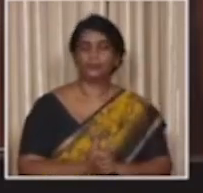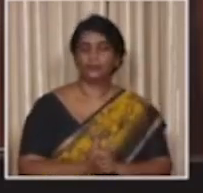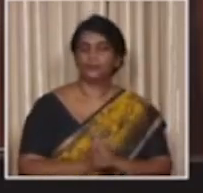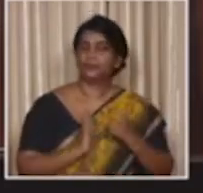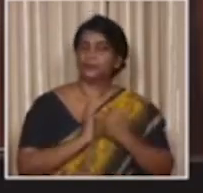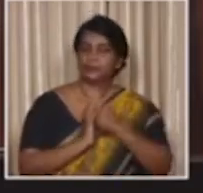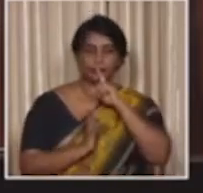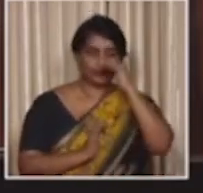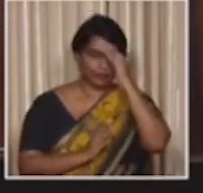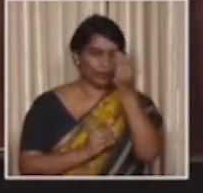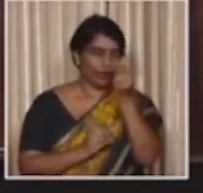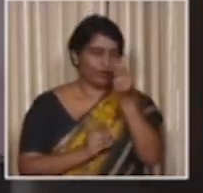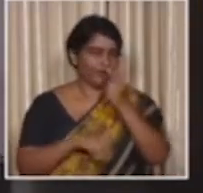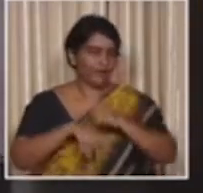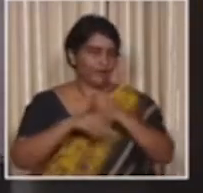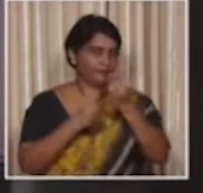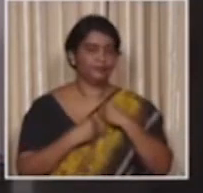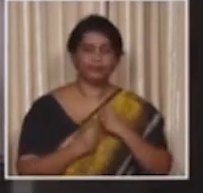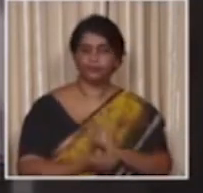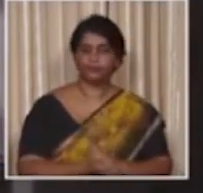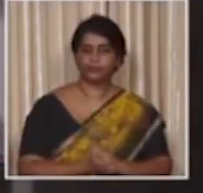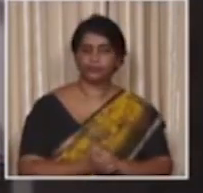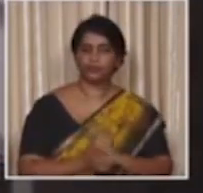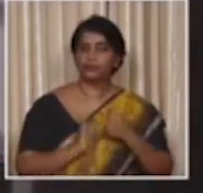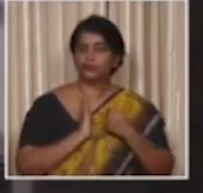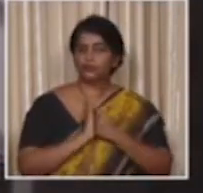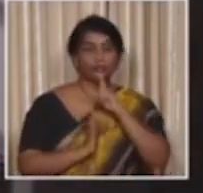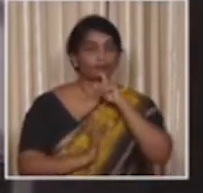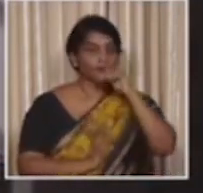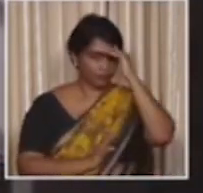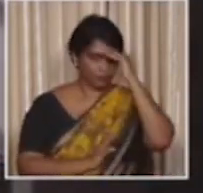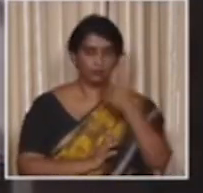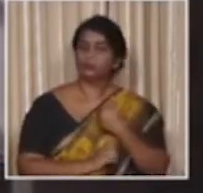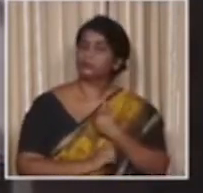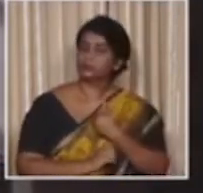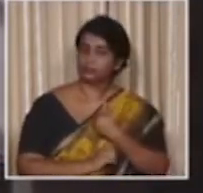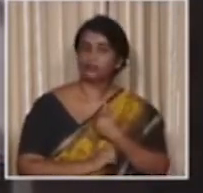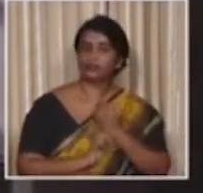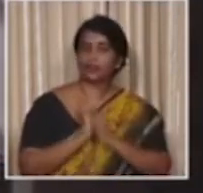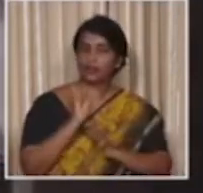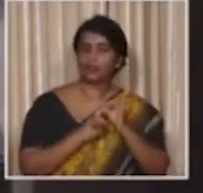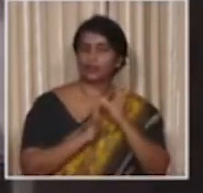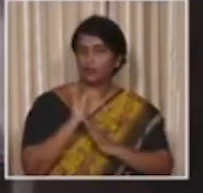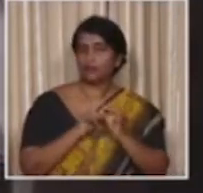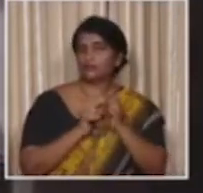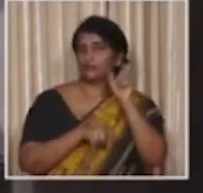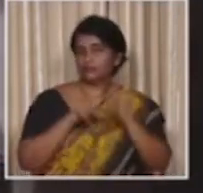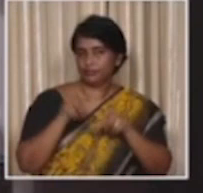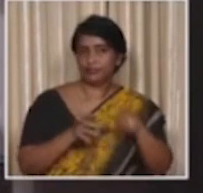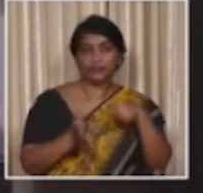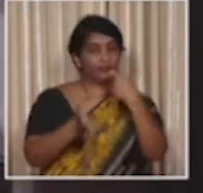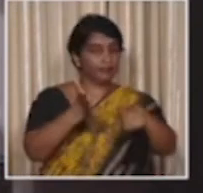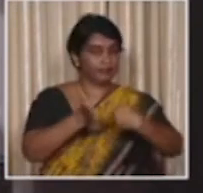ගරු කතානායකතුමනි පොඩි අවසරයක් ලබා දෙන්න. ගරු කතානායකතුමනි අපි මන්ත්‍රීවරු ගණනාවක්